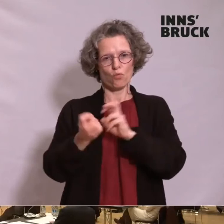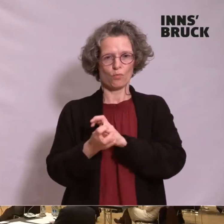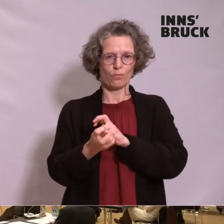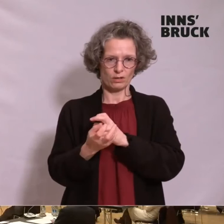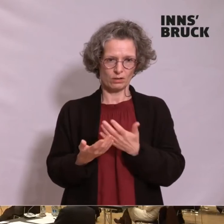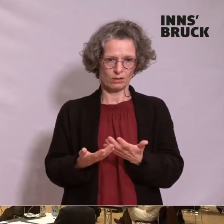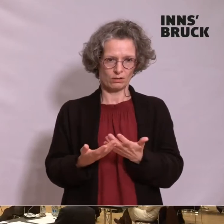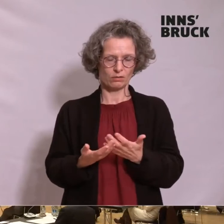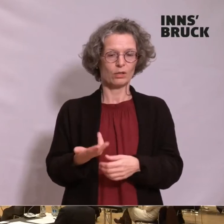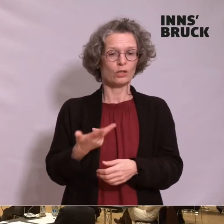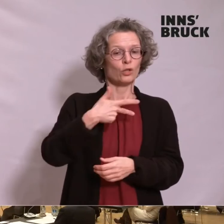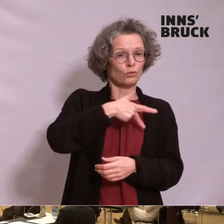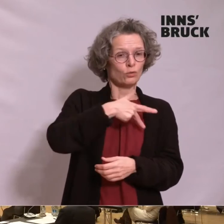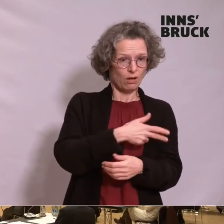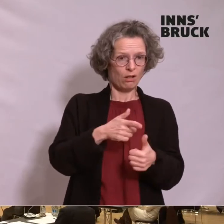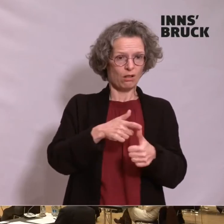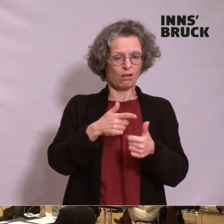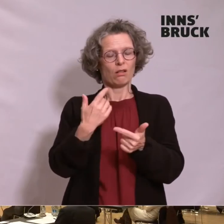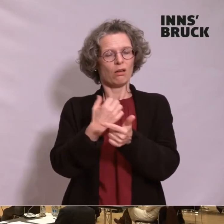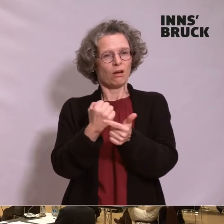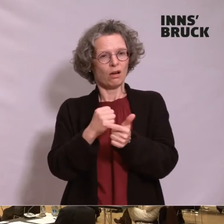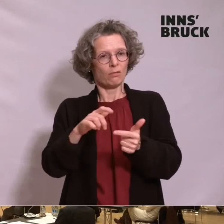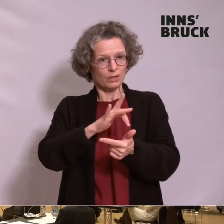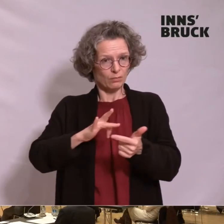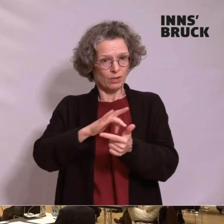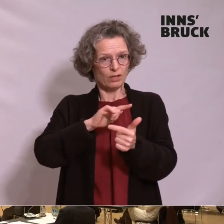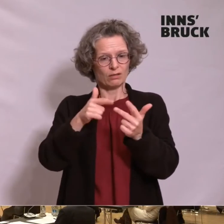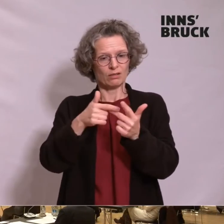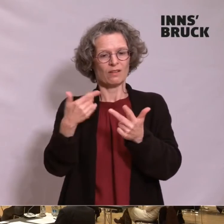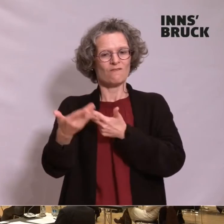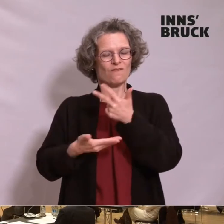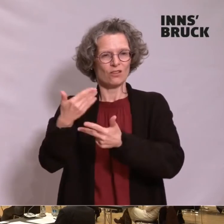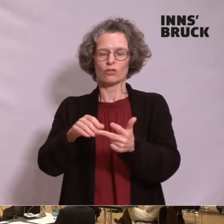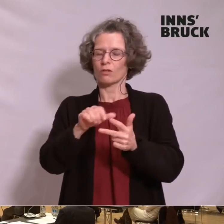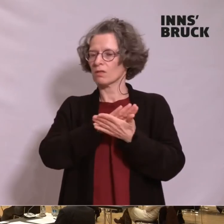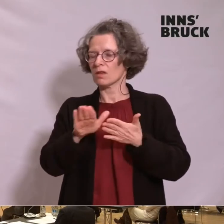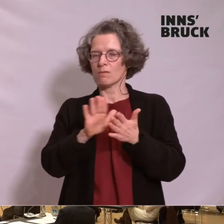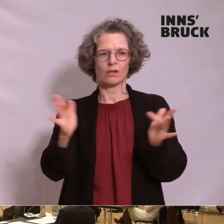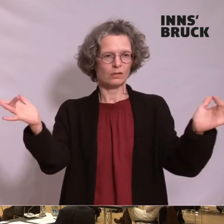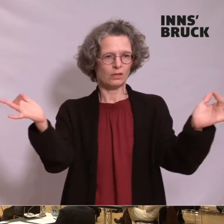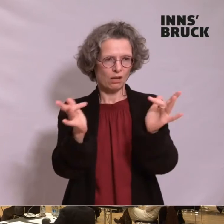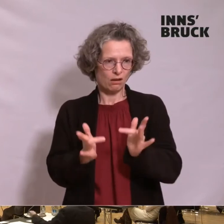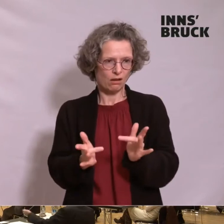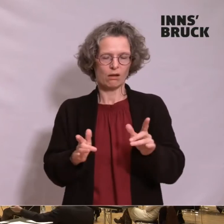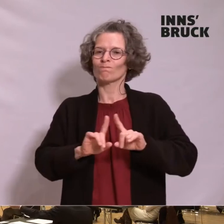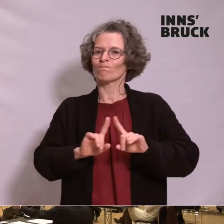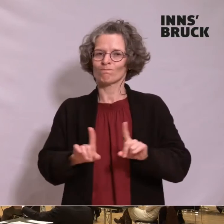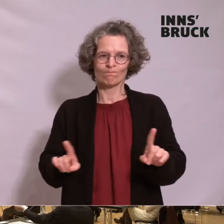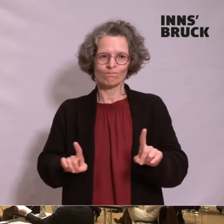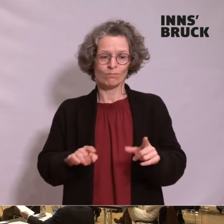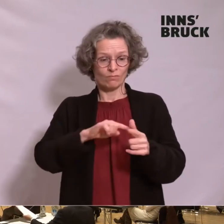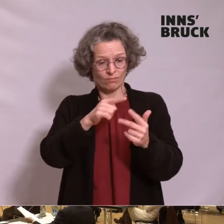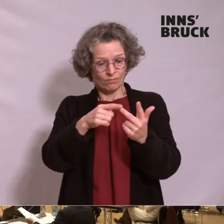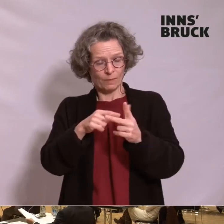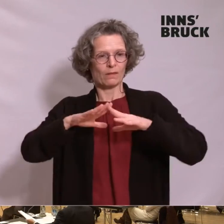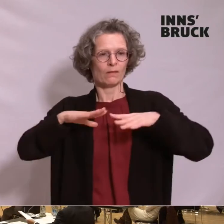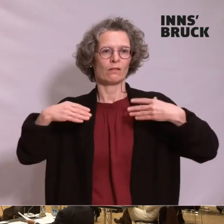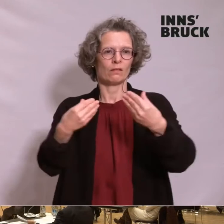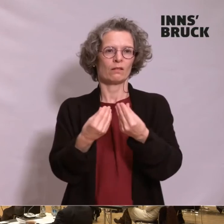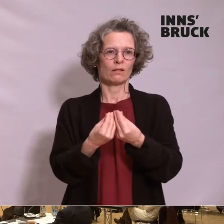Soziales, Arbeitsplätze, Wirtschaft sind für mich niemals Gegensätze, sondern etwas unverzichtbares Ganzes.